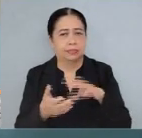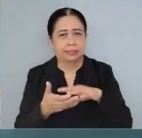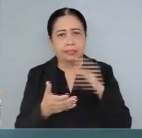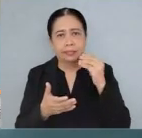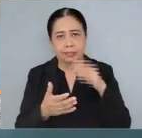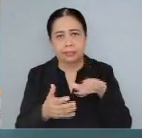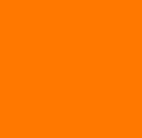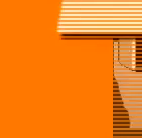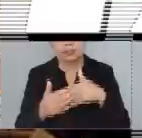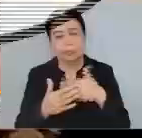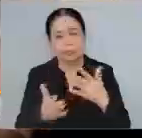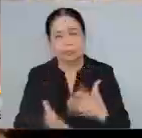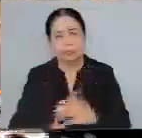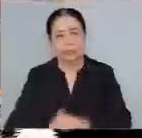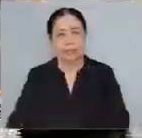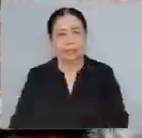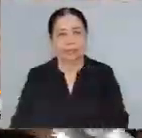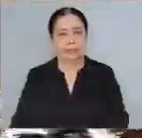bata.